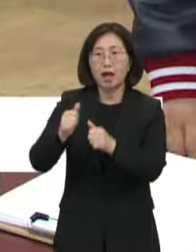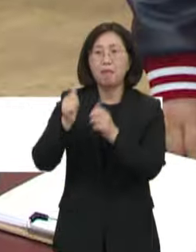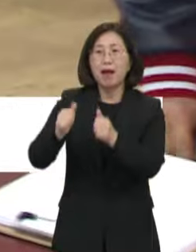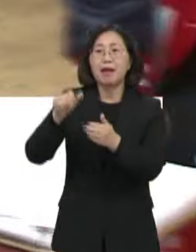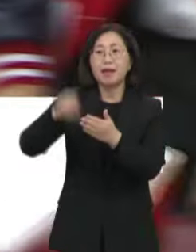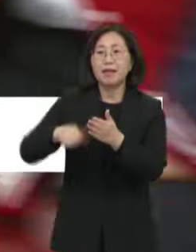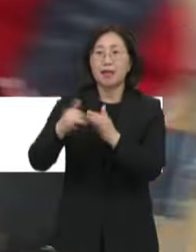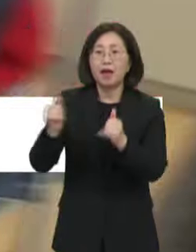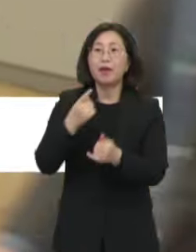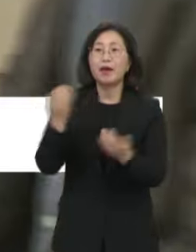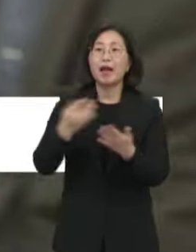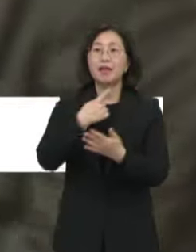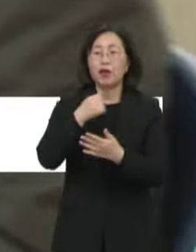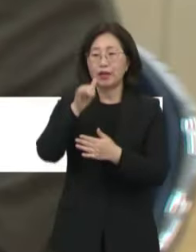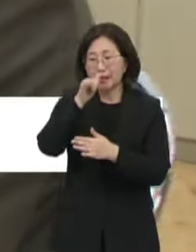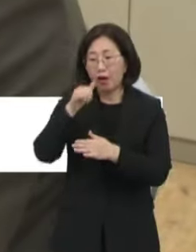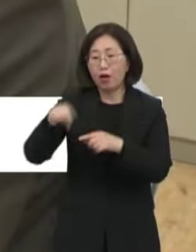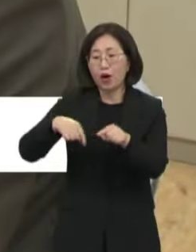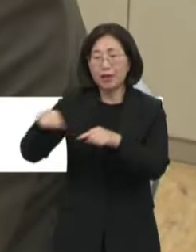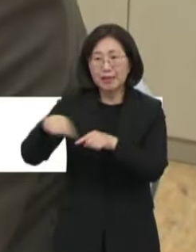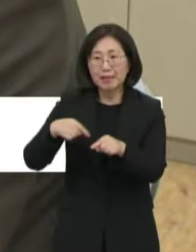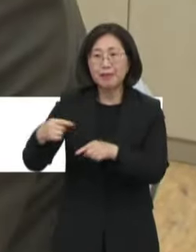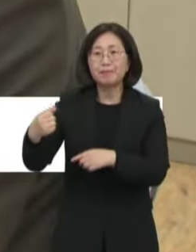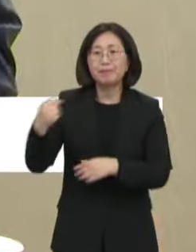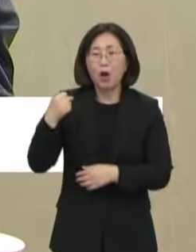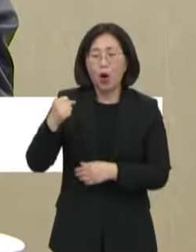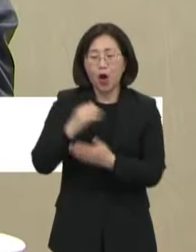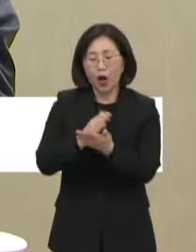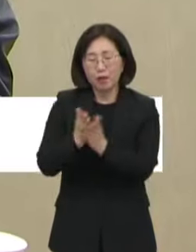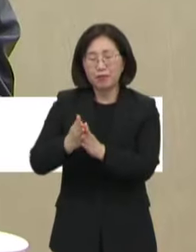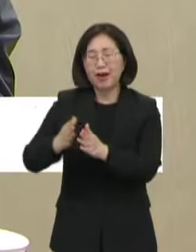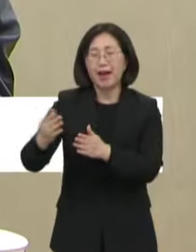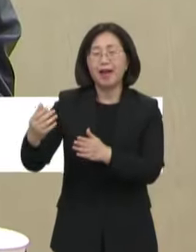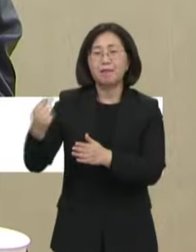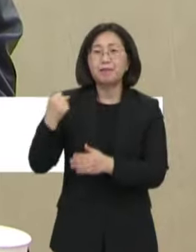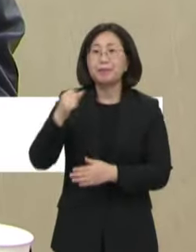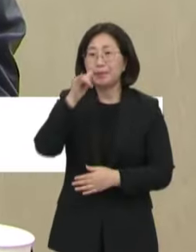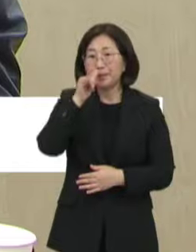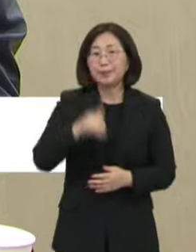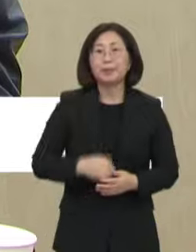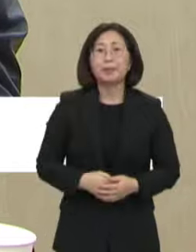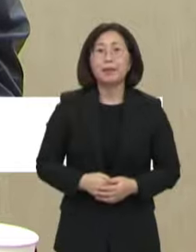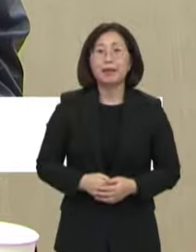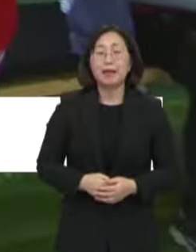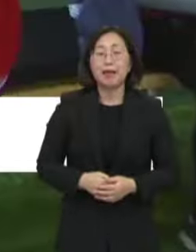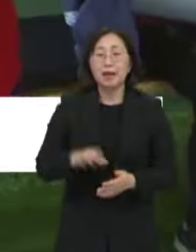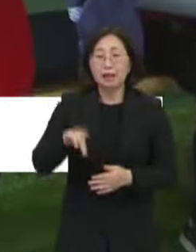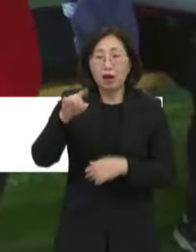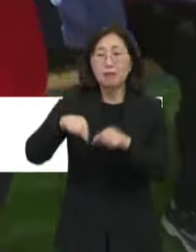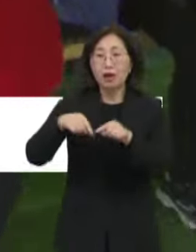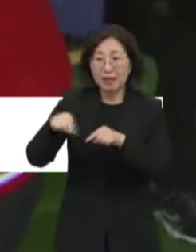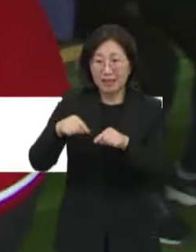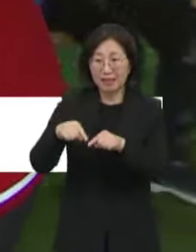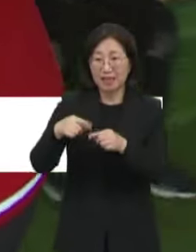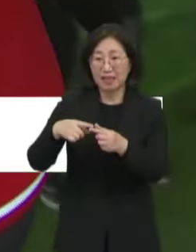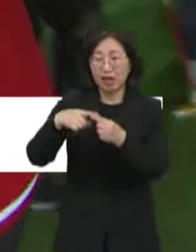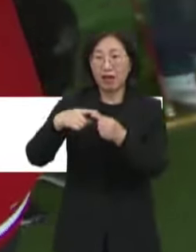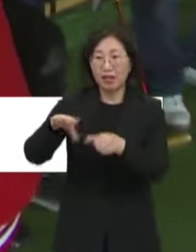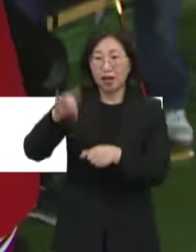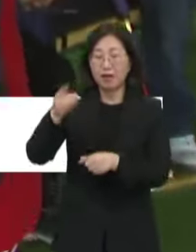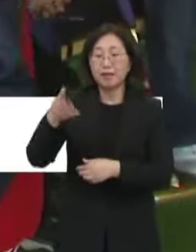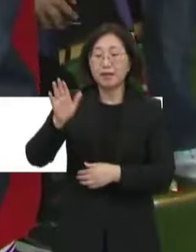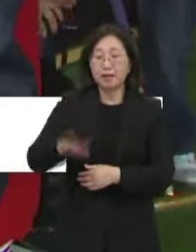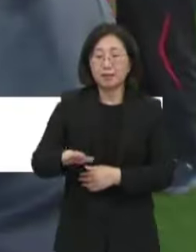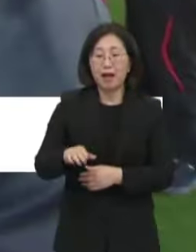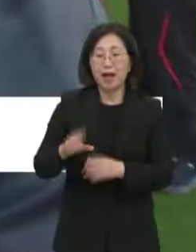이력에 의정활동까지 섭렵하며 각 분야에 능통한 장점을 갖췄습니다. 초선임에도 여당 대변인을 거쳐